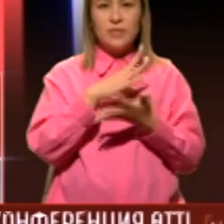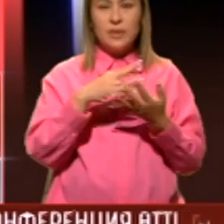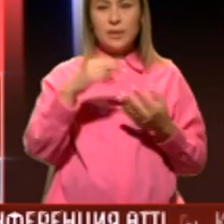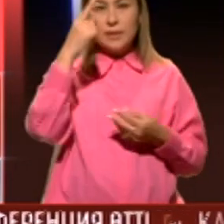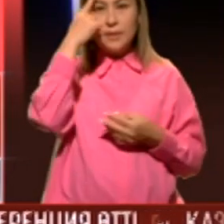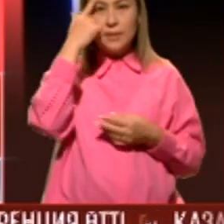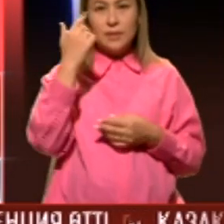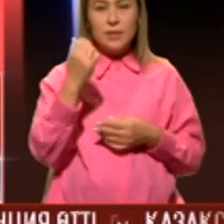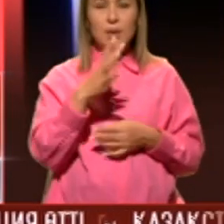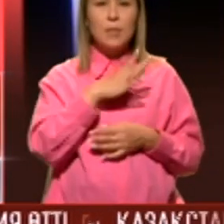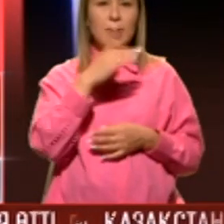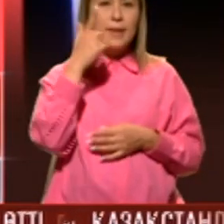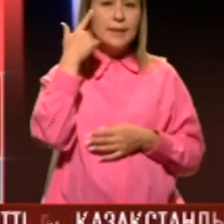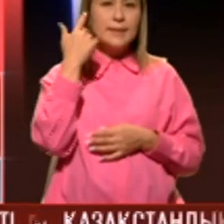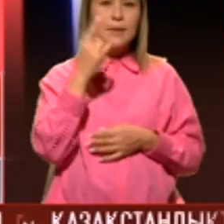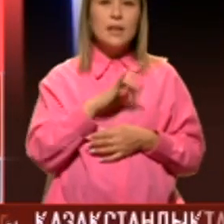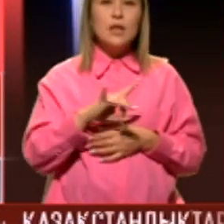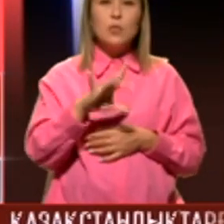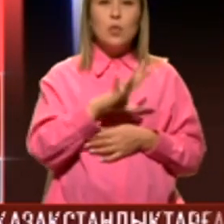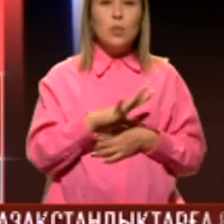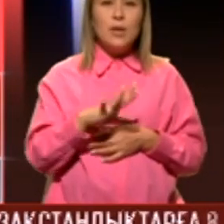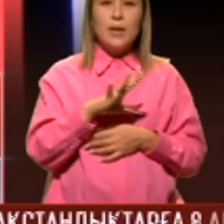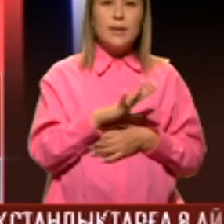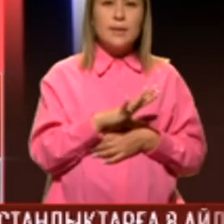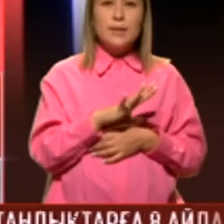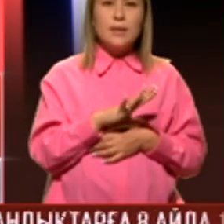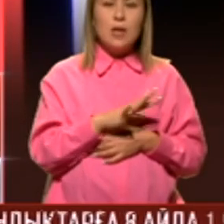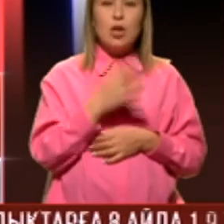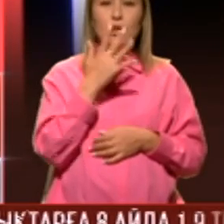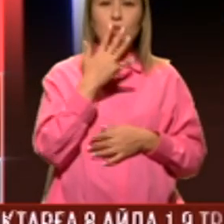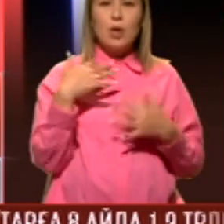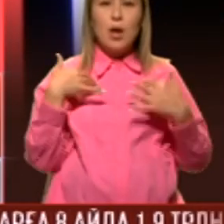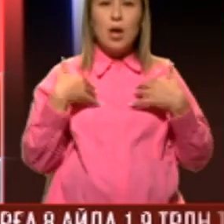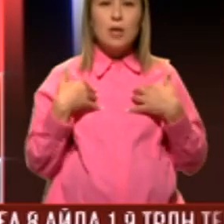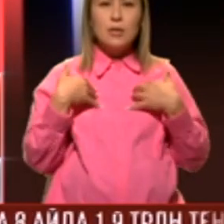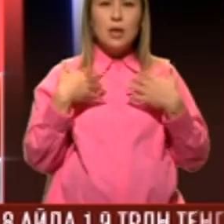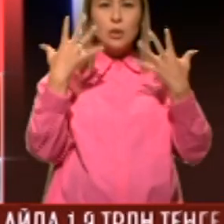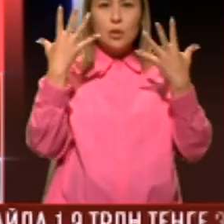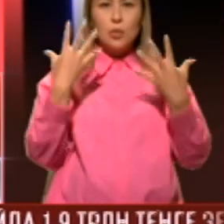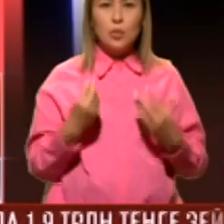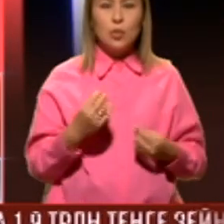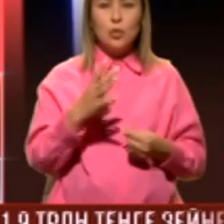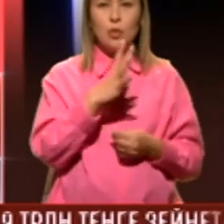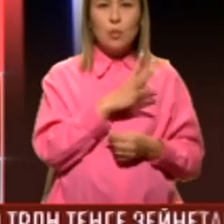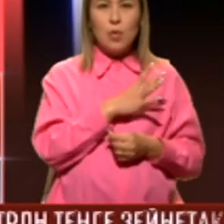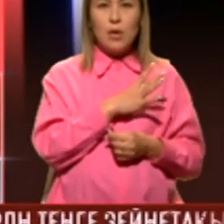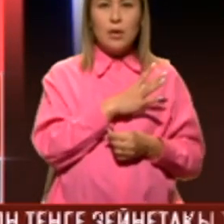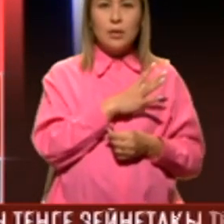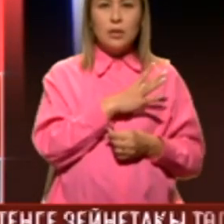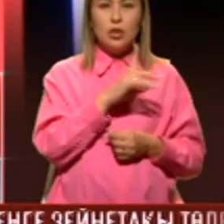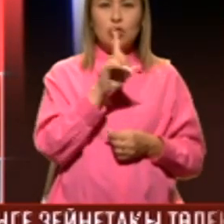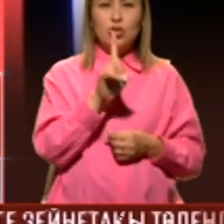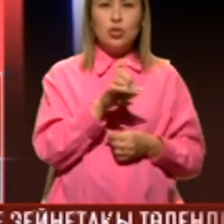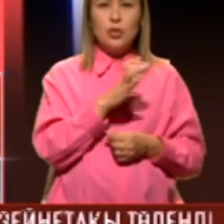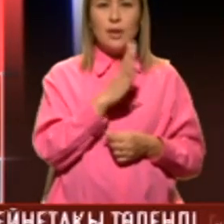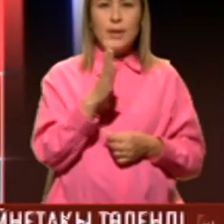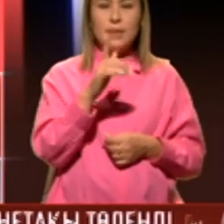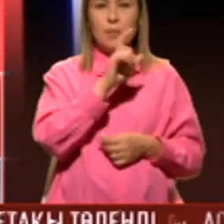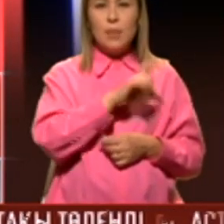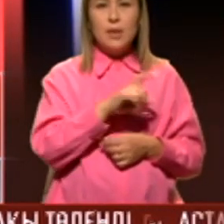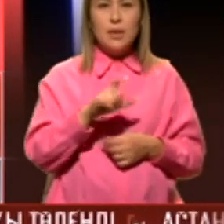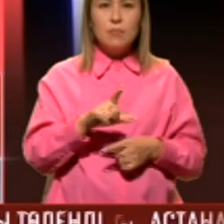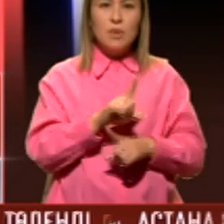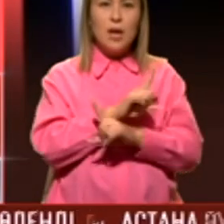ғана Қырғызстан Республикасында ұлттық аза тұту күні жарияланды. 100-ден астам азамат қаза